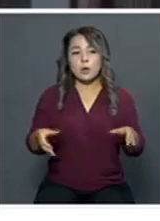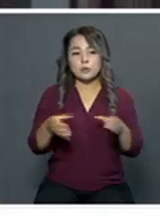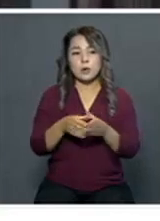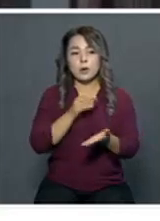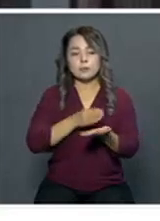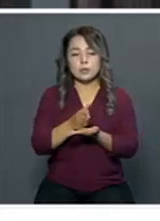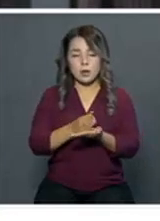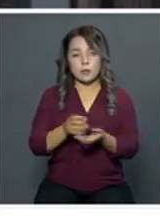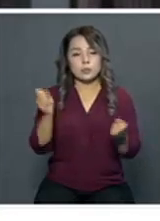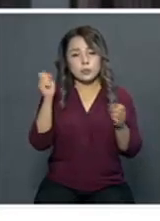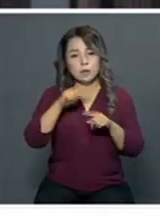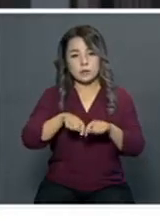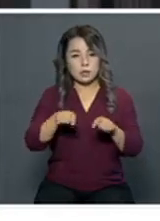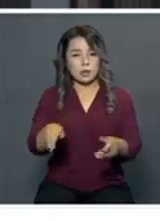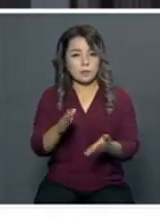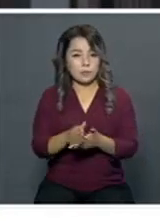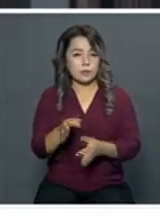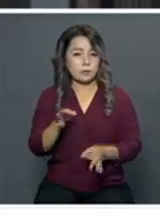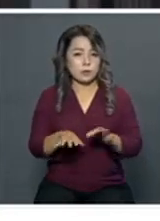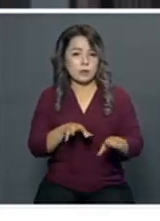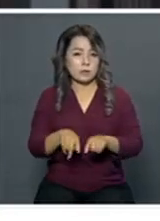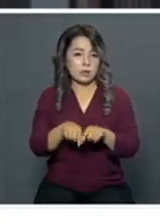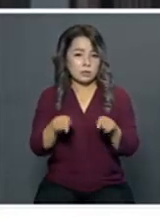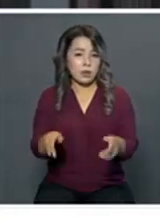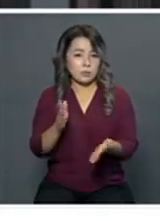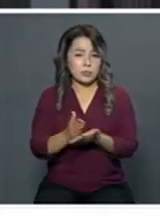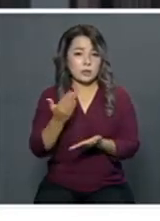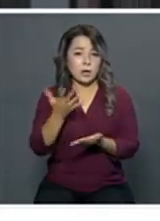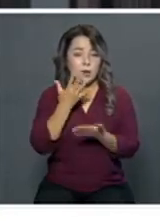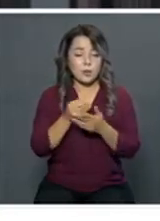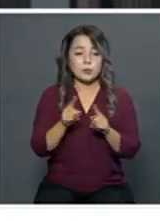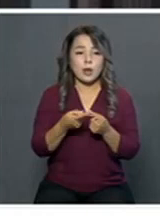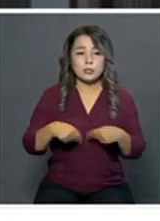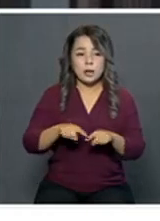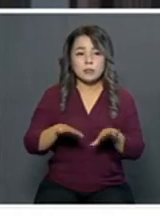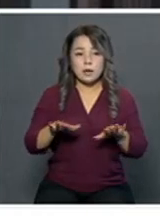қызметі әшкереленді. Заңсыз әрекеттердің нәтижесінде олардың контрагенттері